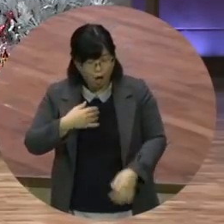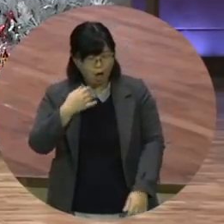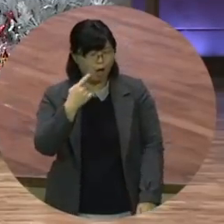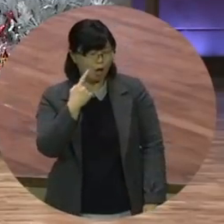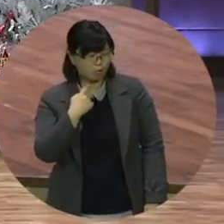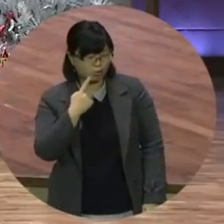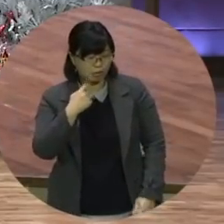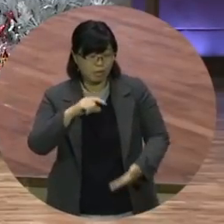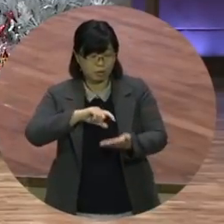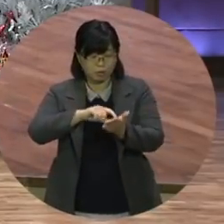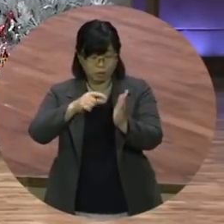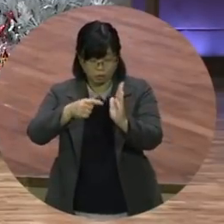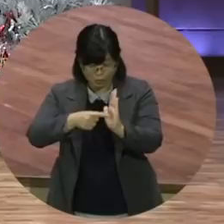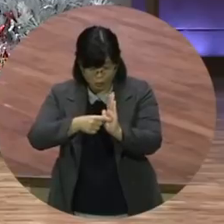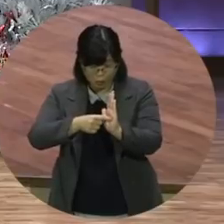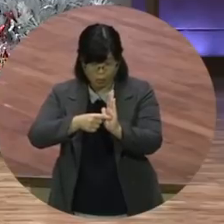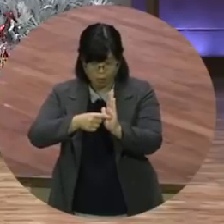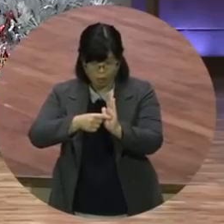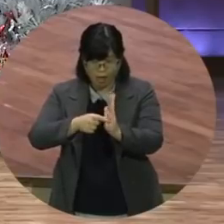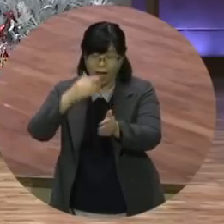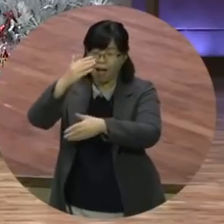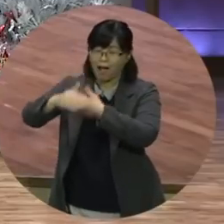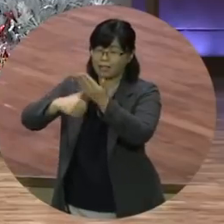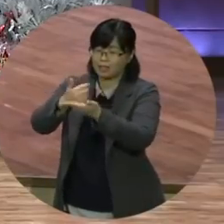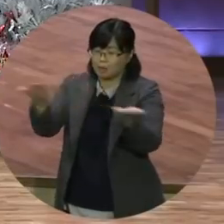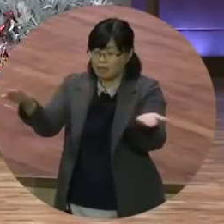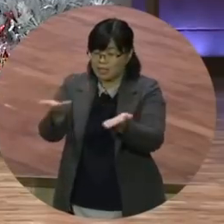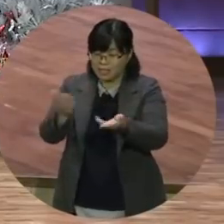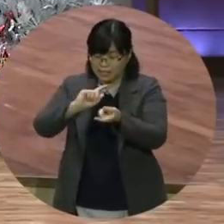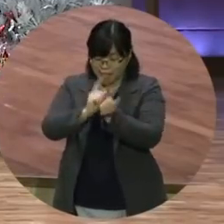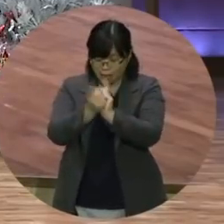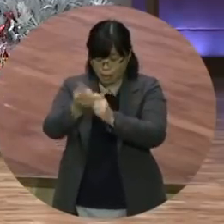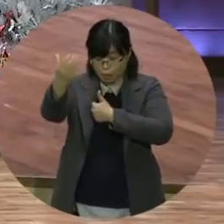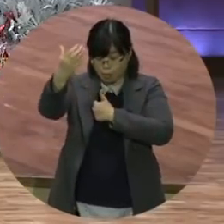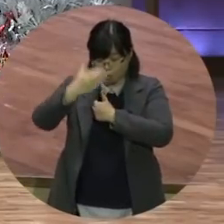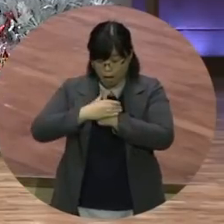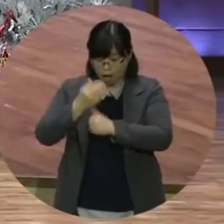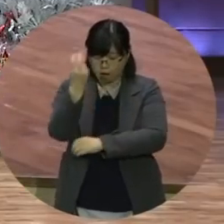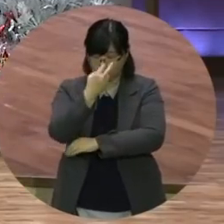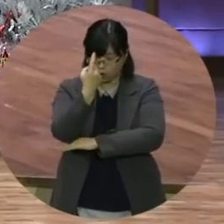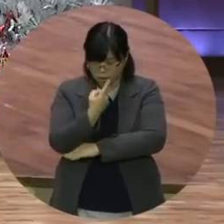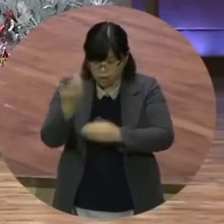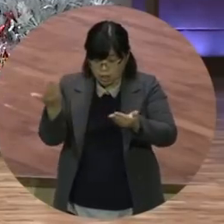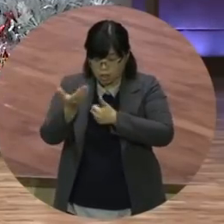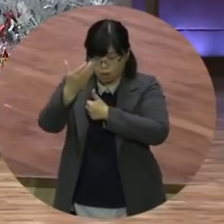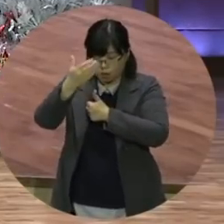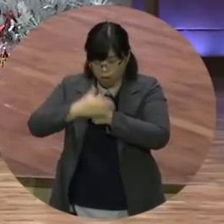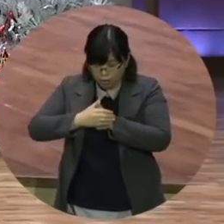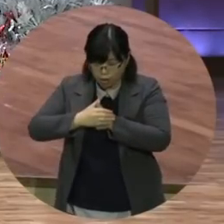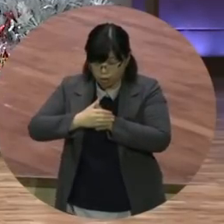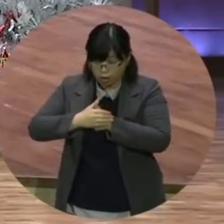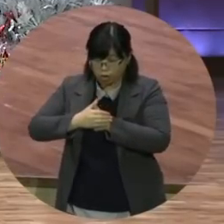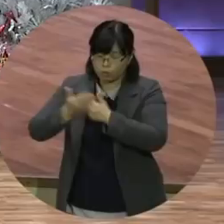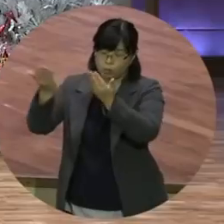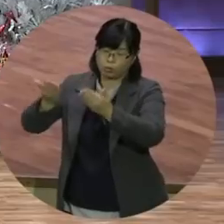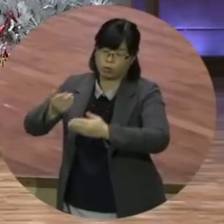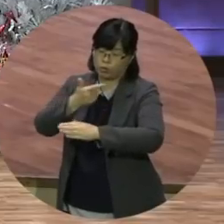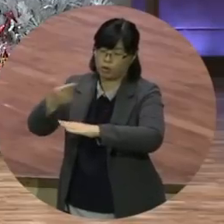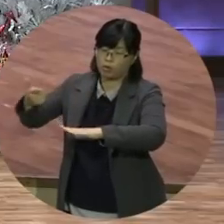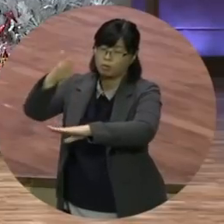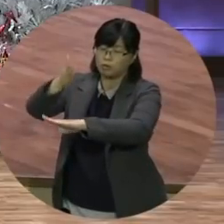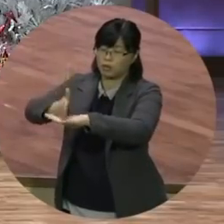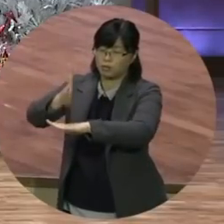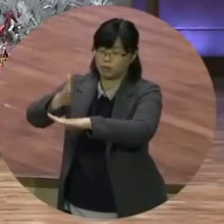천사도 부러워하는 하나님의 일을 대신할 수 있는 청지기의 사명을 주시니 감사를